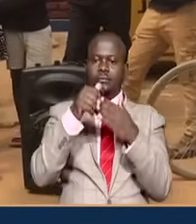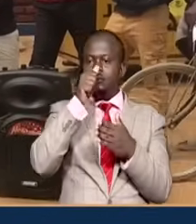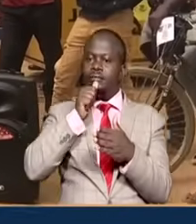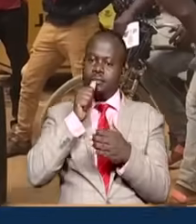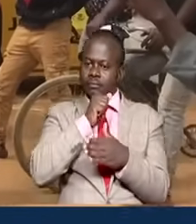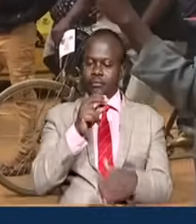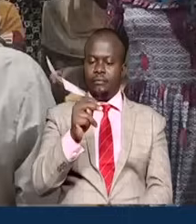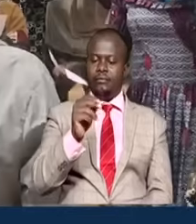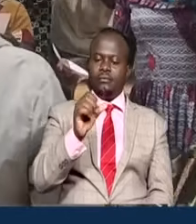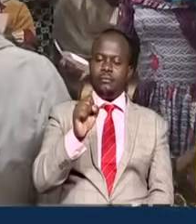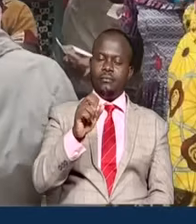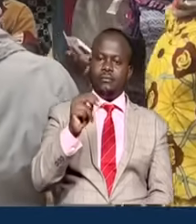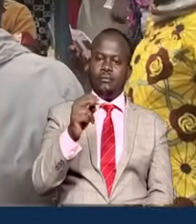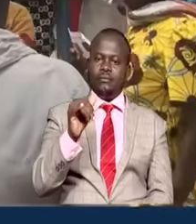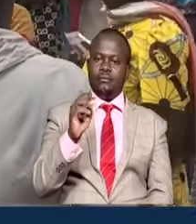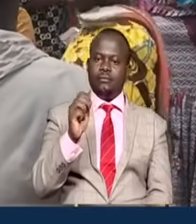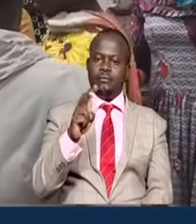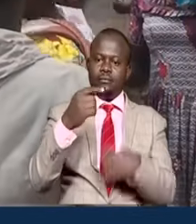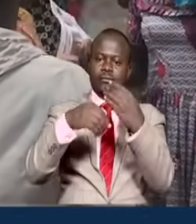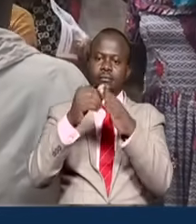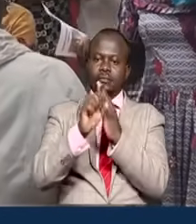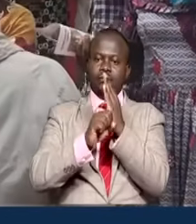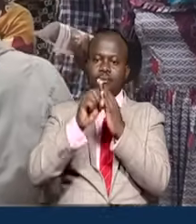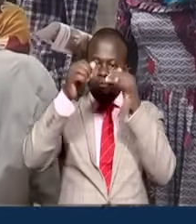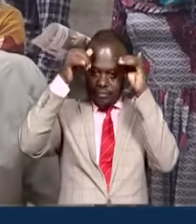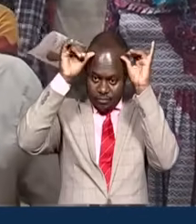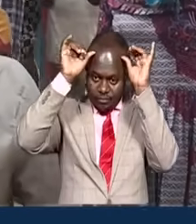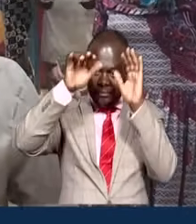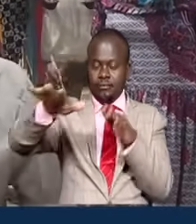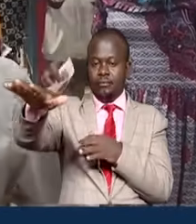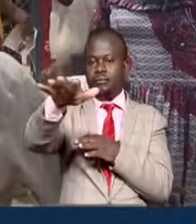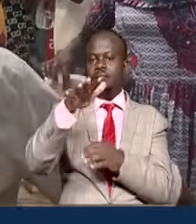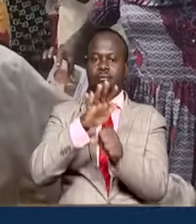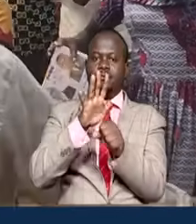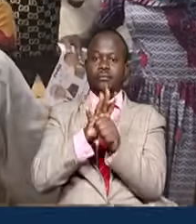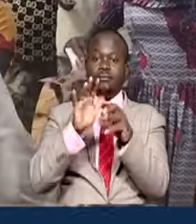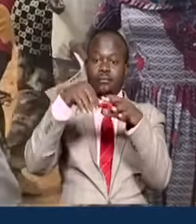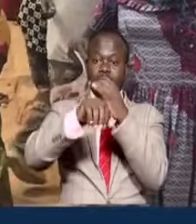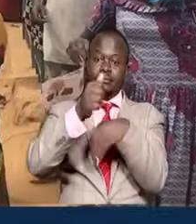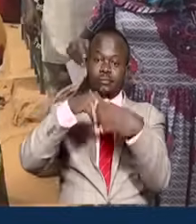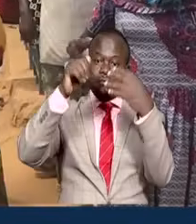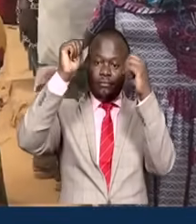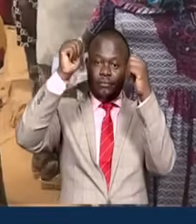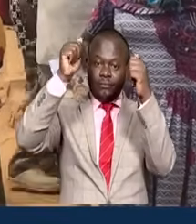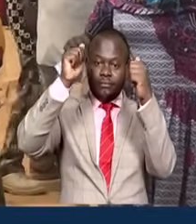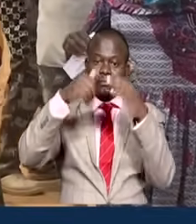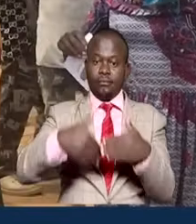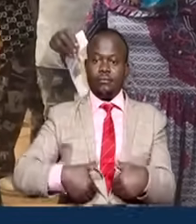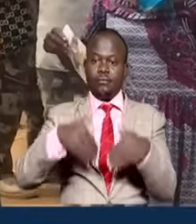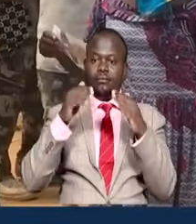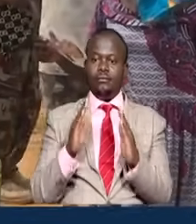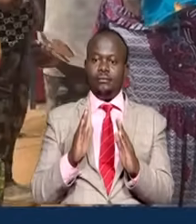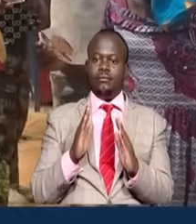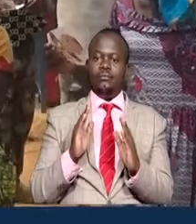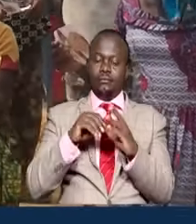Nsengiyumva Janvier we yakomereje ibikorwa bye mu murenge wa Rwimiyaga mu karere ka Nyagatare. Benshi mu bitabiriye iki gikorwa cyo kwiyamamaza n'urubyiruko. Mu